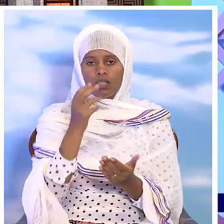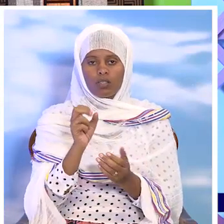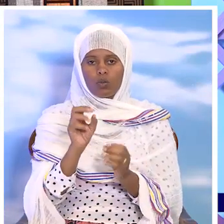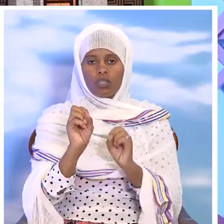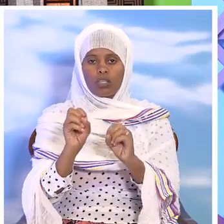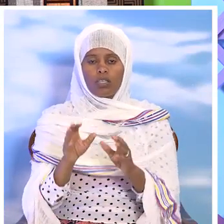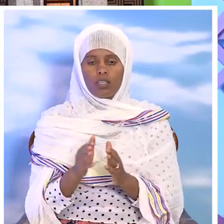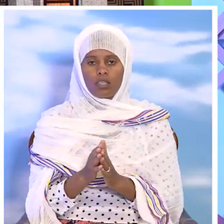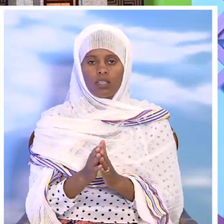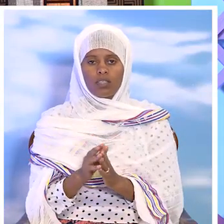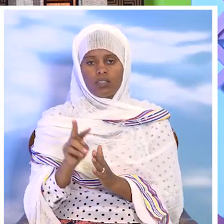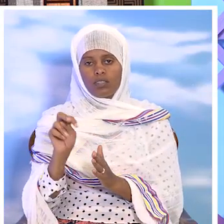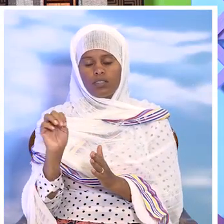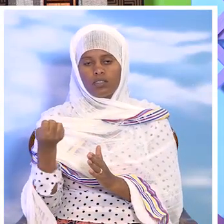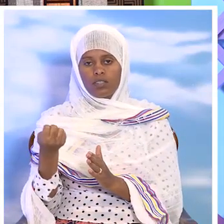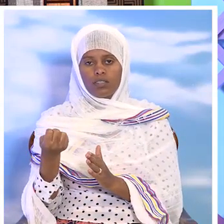ናይ 29